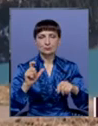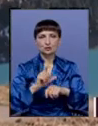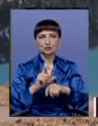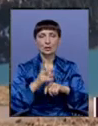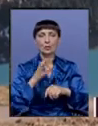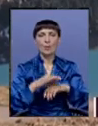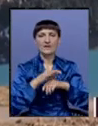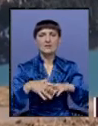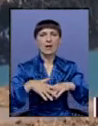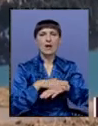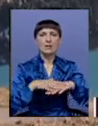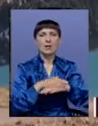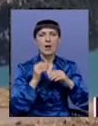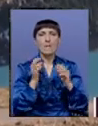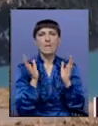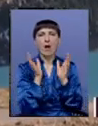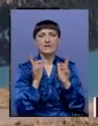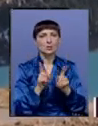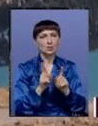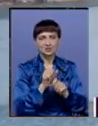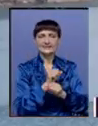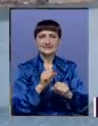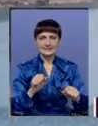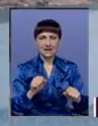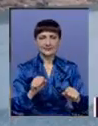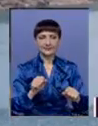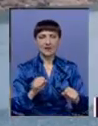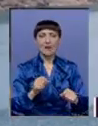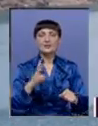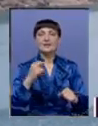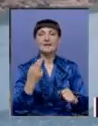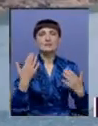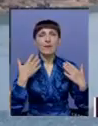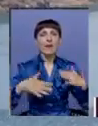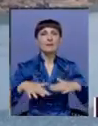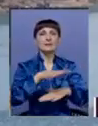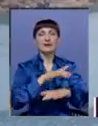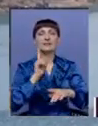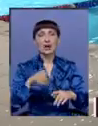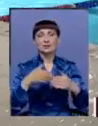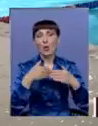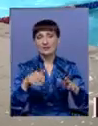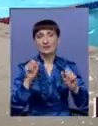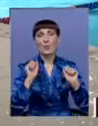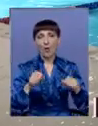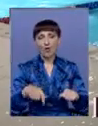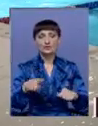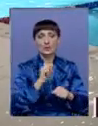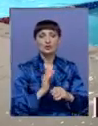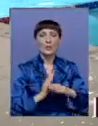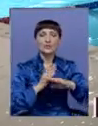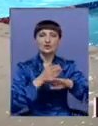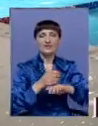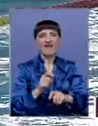запретом. Национальные парки и заповедники также открыты для желающих. Их можно посещать и в выходные дни группами не более 15 человек. Кроме